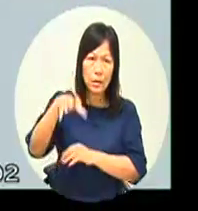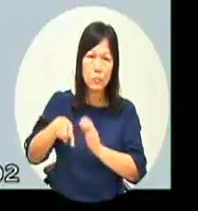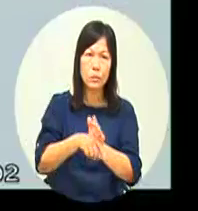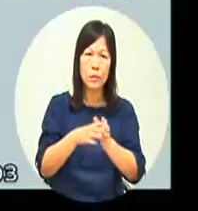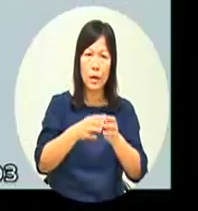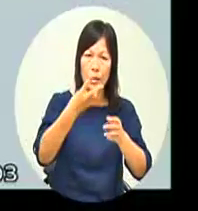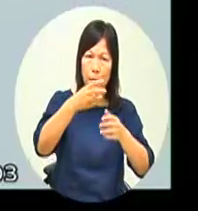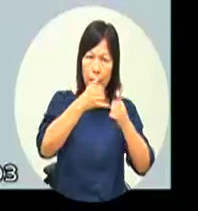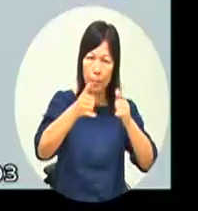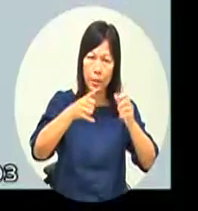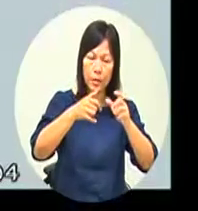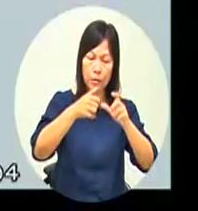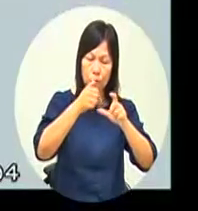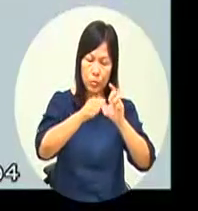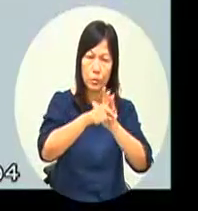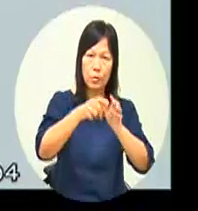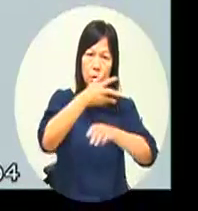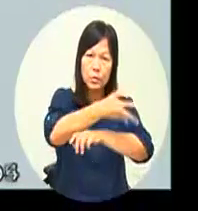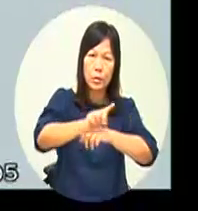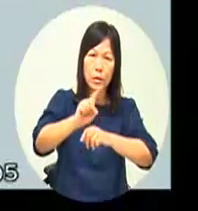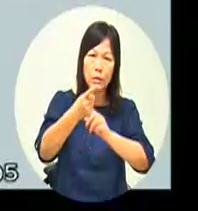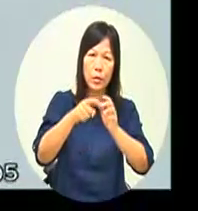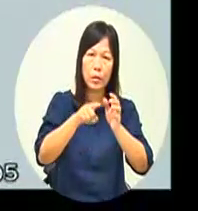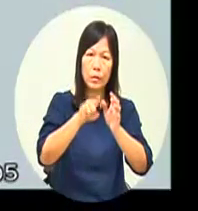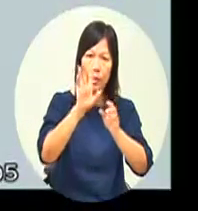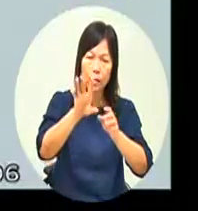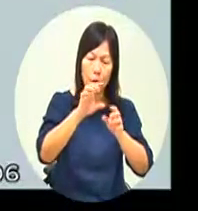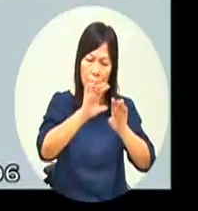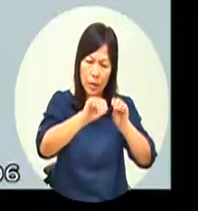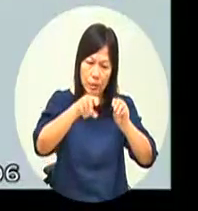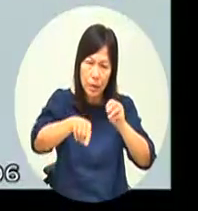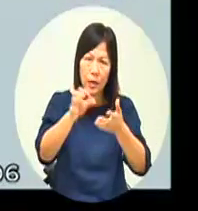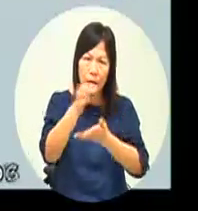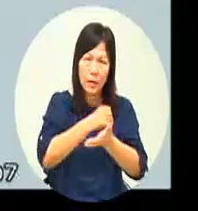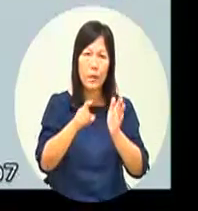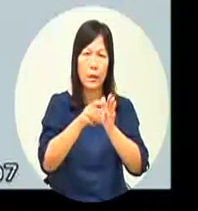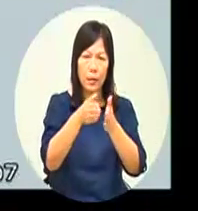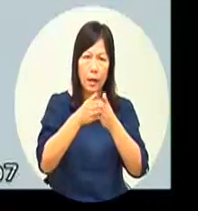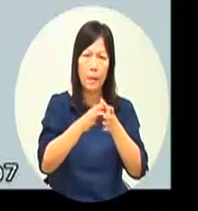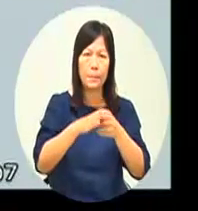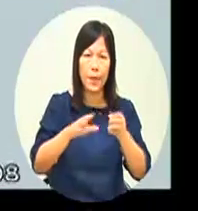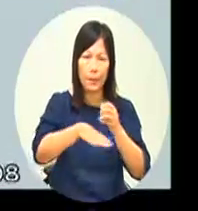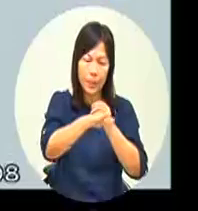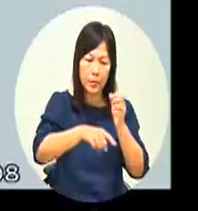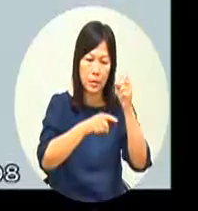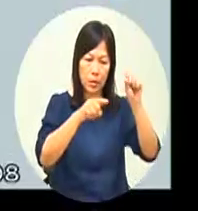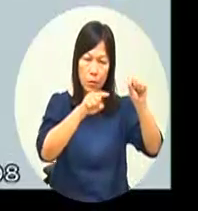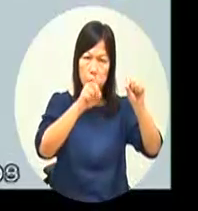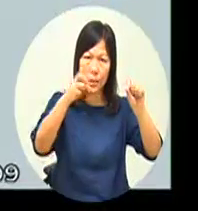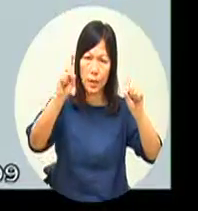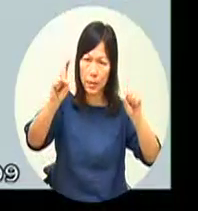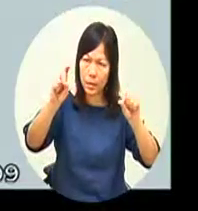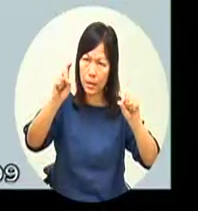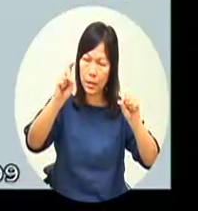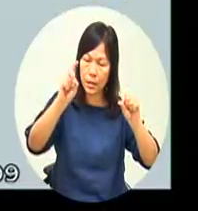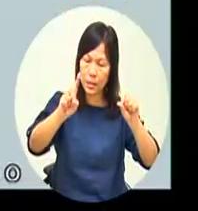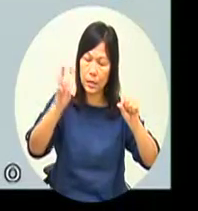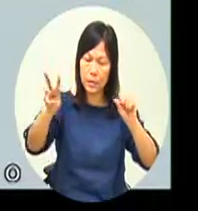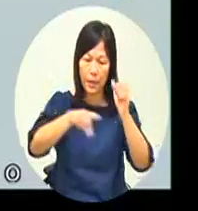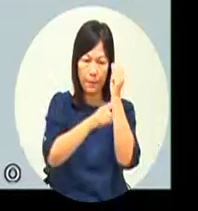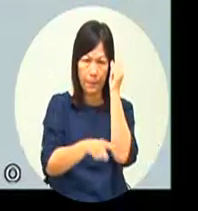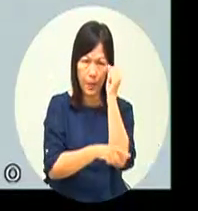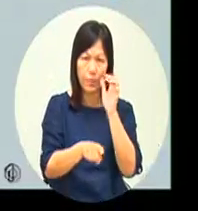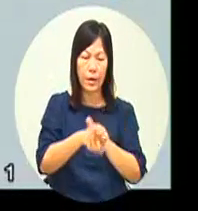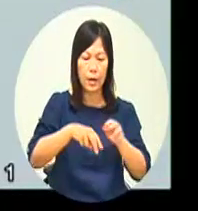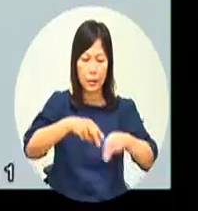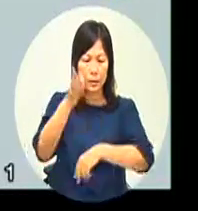段931-32D号一比四有机林地让售案，面积为5.13平方公尺，业经